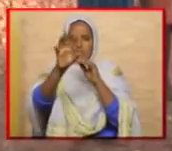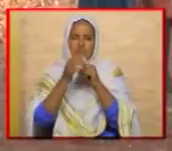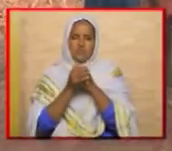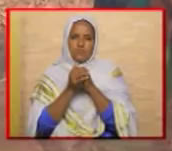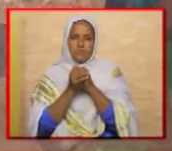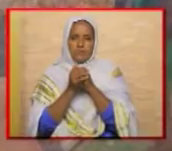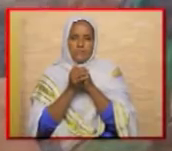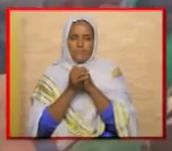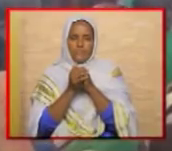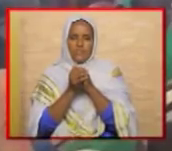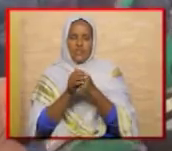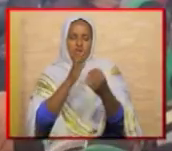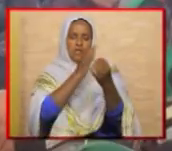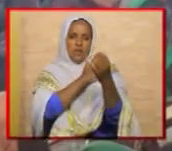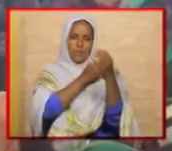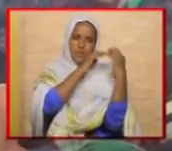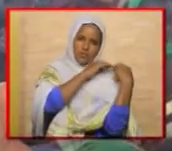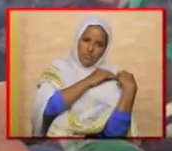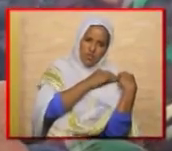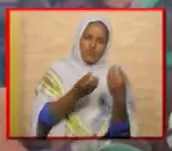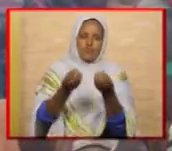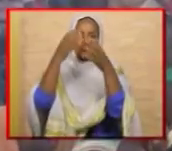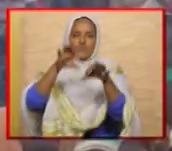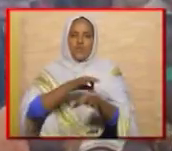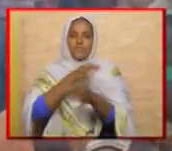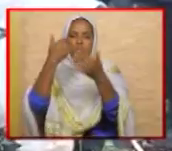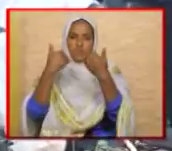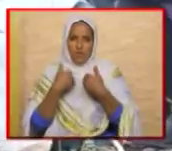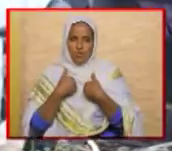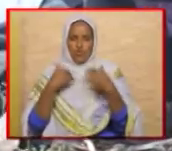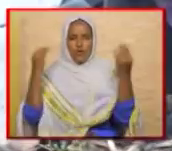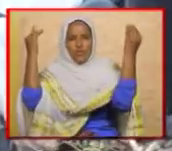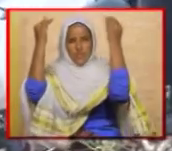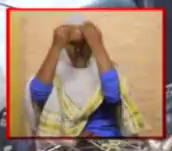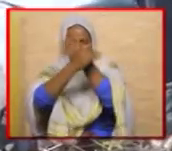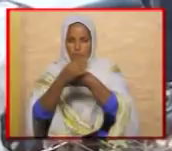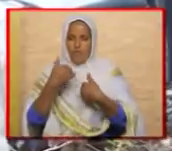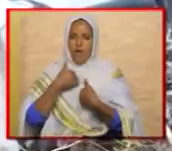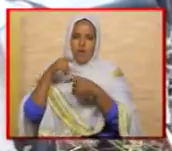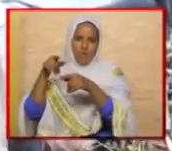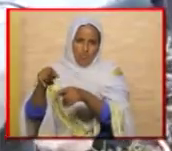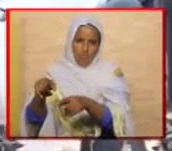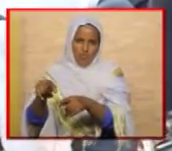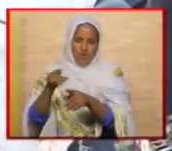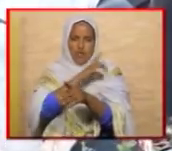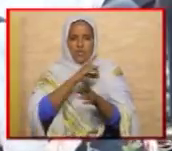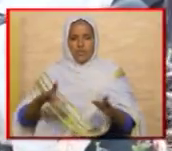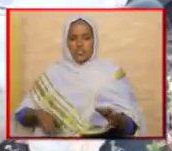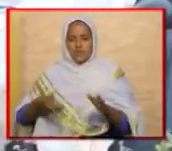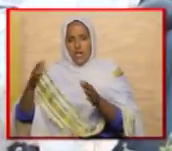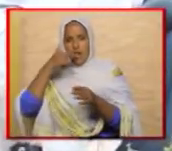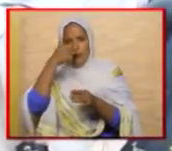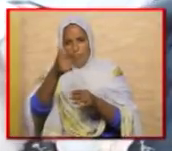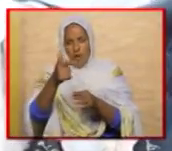ጭላንጭል ቀንበር የተጫኑ ብዙ ነፍሳት አሉ በጨለማ ያሉ